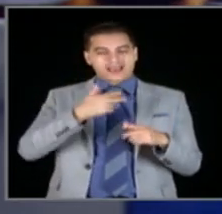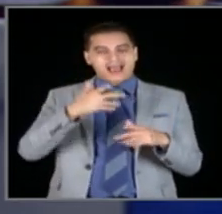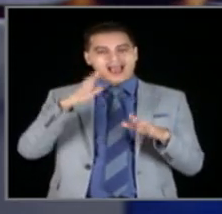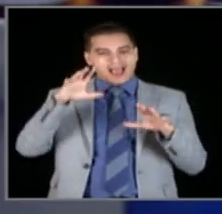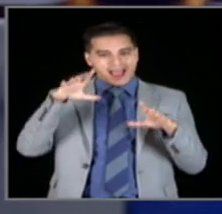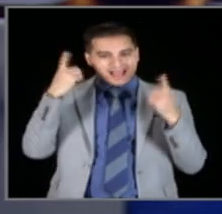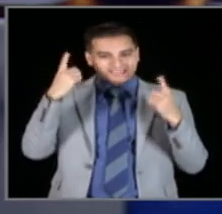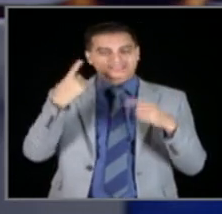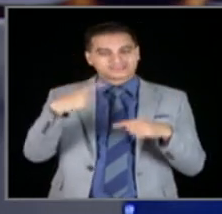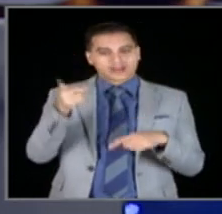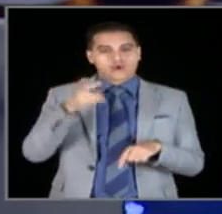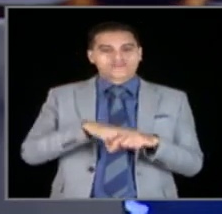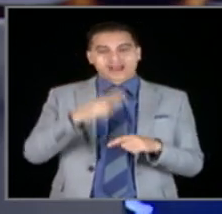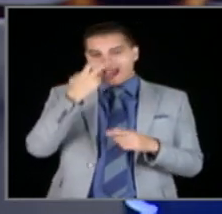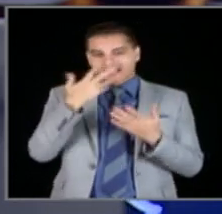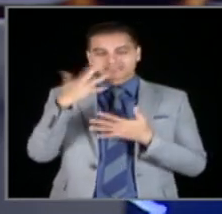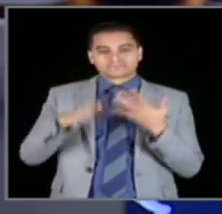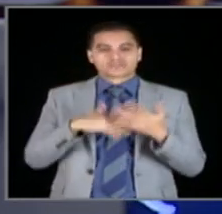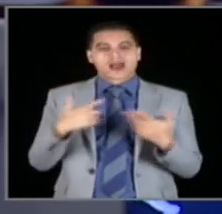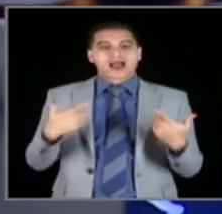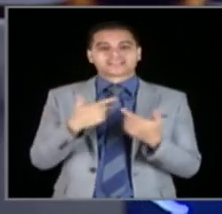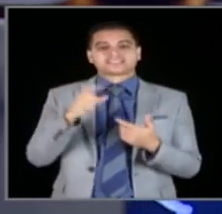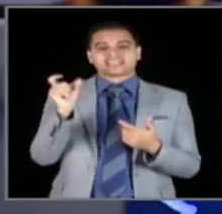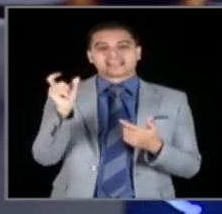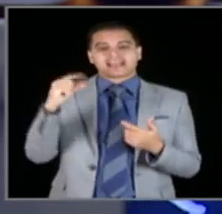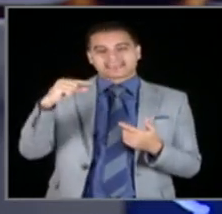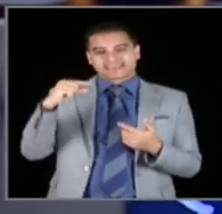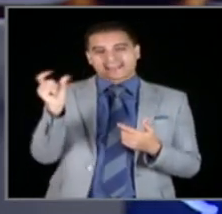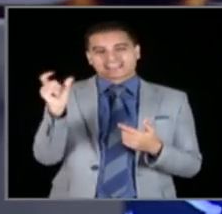لمصر وقعت حادثة دنشواي؟